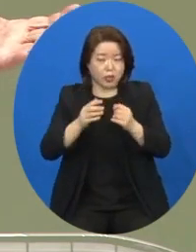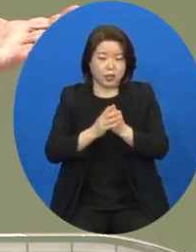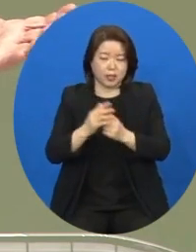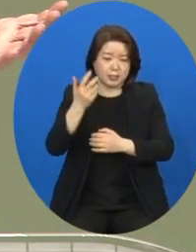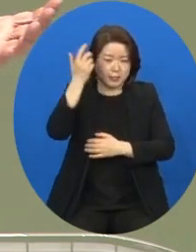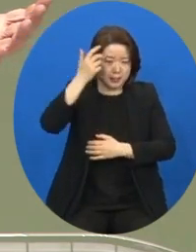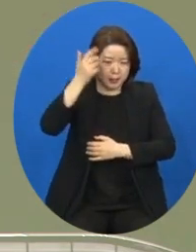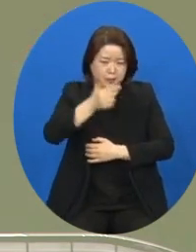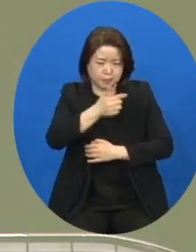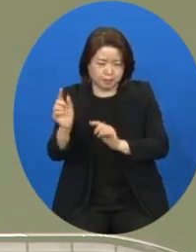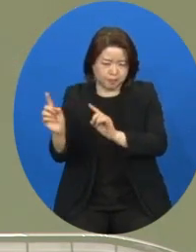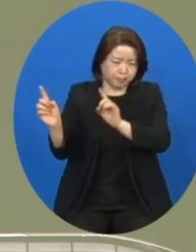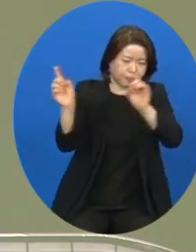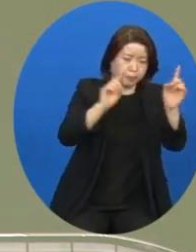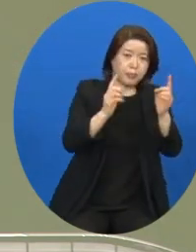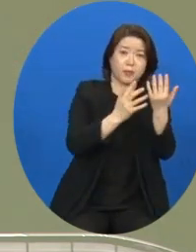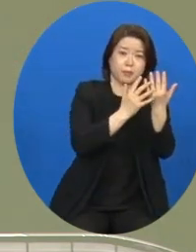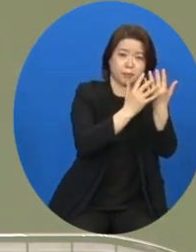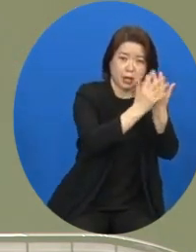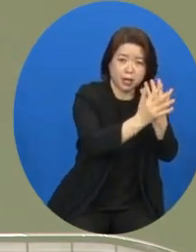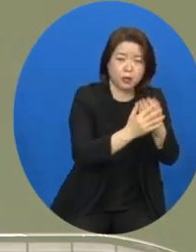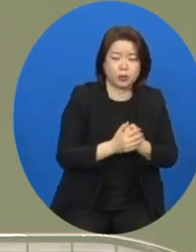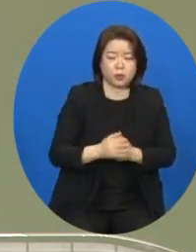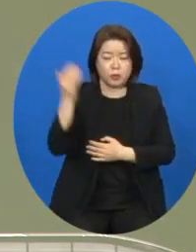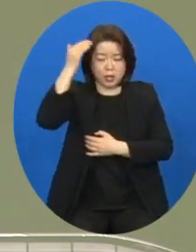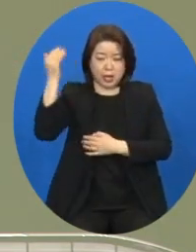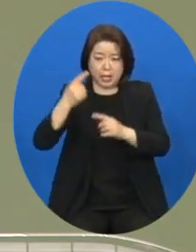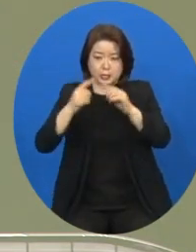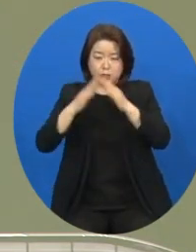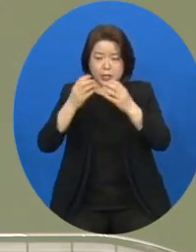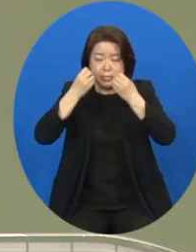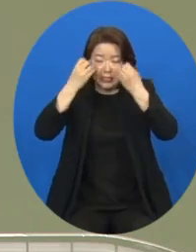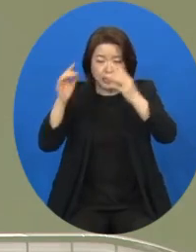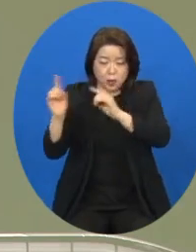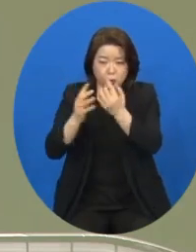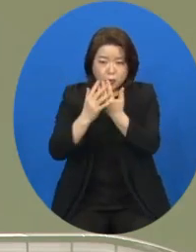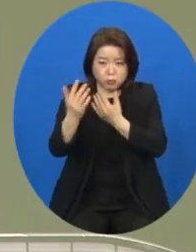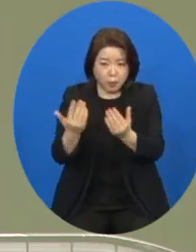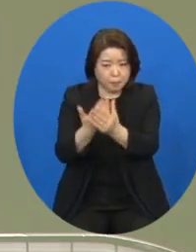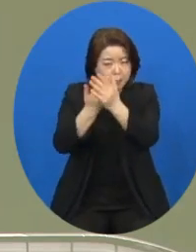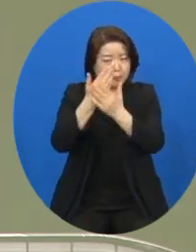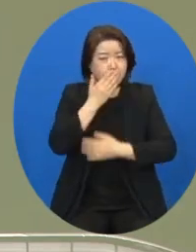대각성이 일어나고 한국교회에 정말 새로운 부흥이 일어날 수 있을까?